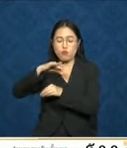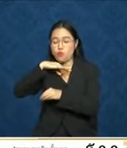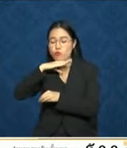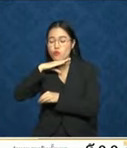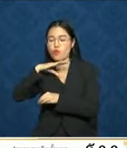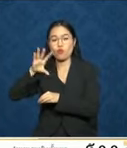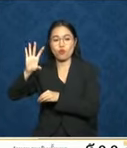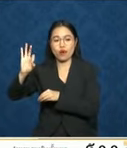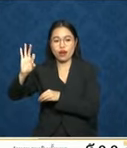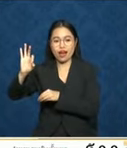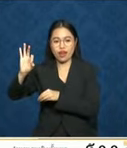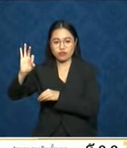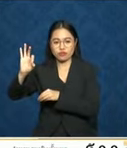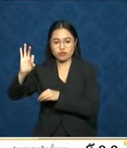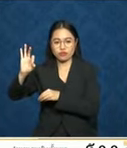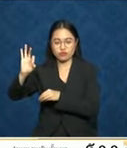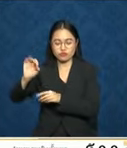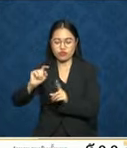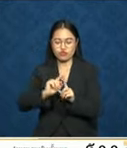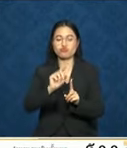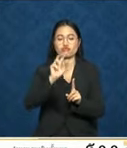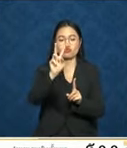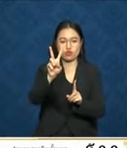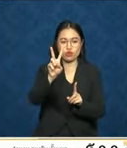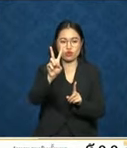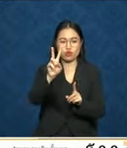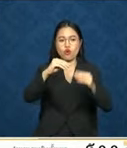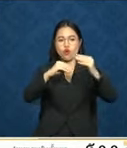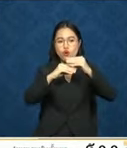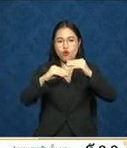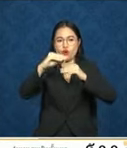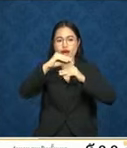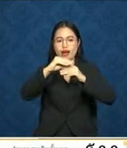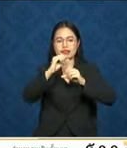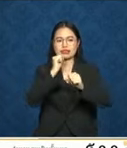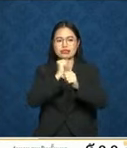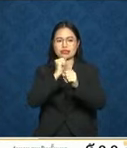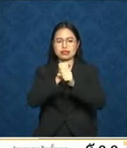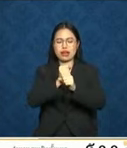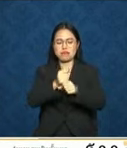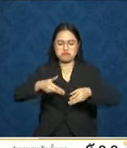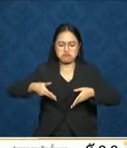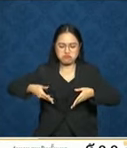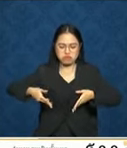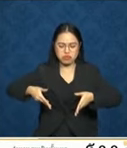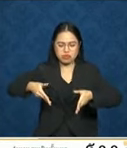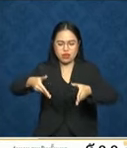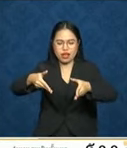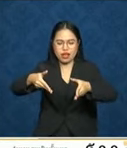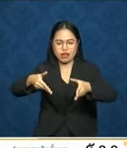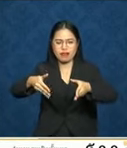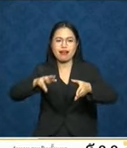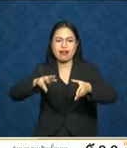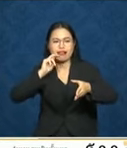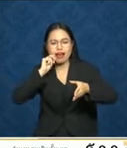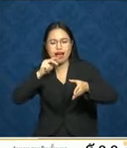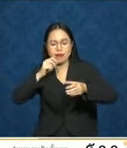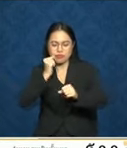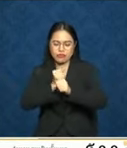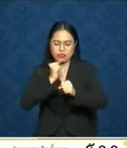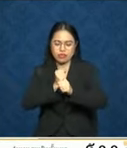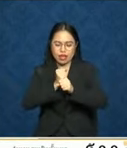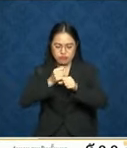ำเจียกอำเภอเชียนใหญ่ 2. โครงการก่อสร้างทางระบายน้ำหลัก ME1 และก่อสร้างถนนคอน